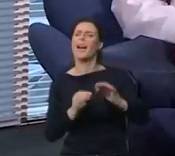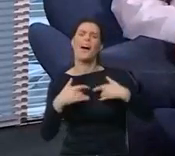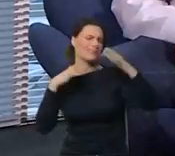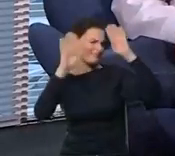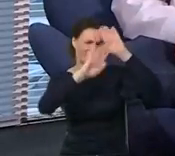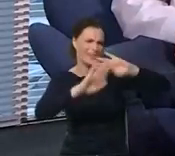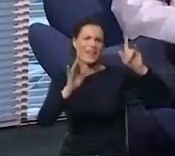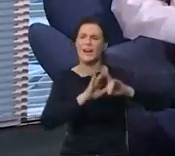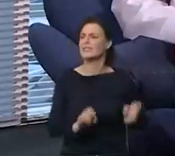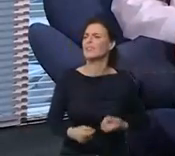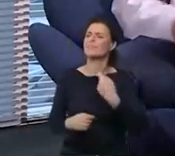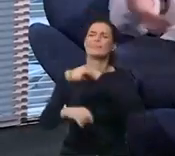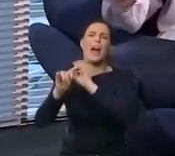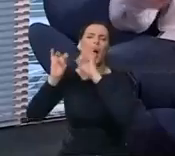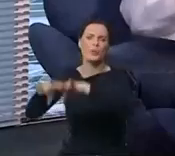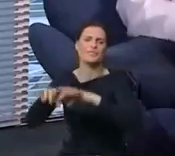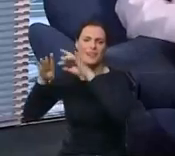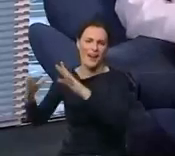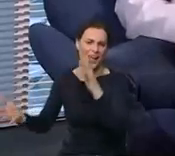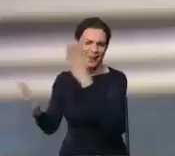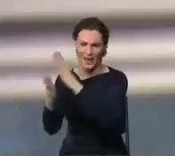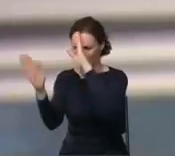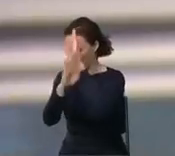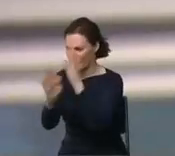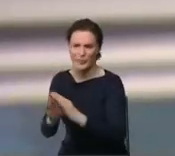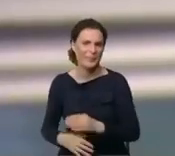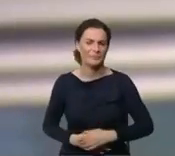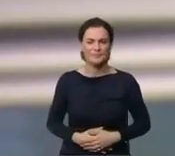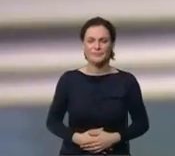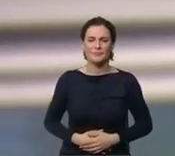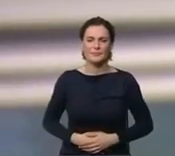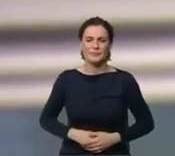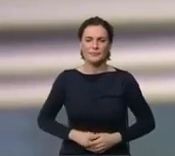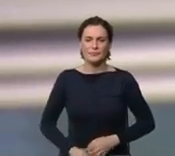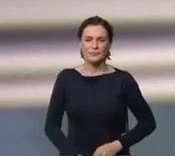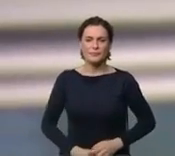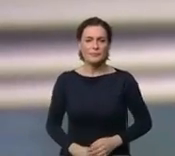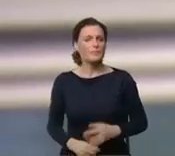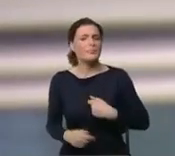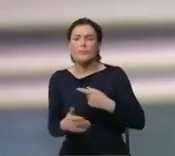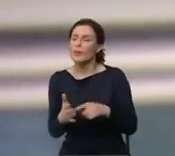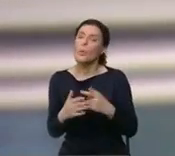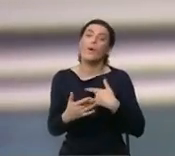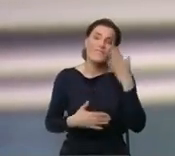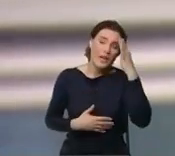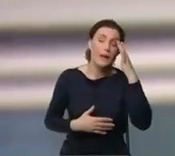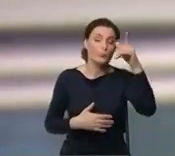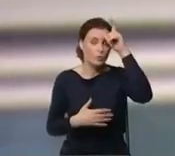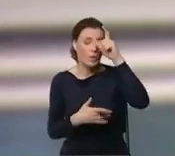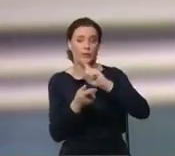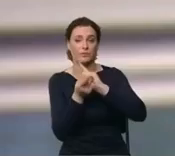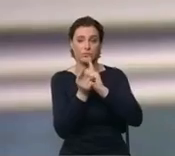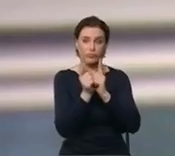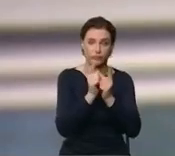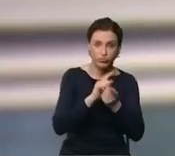Australii. I no, nie da się. Oczywiście człowiek się zmienia, dorasta, ale jednak ja